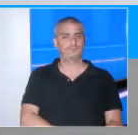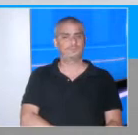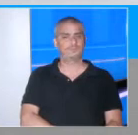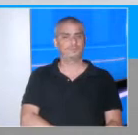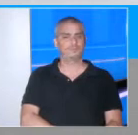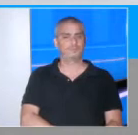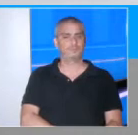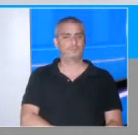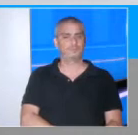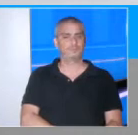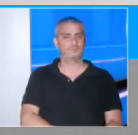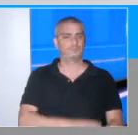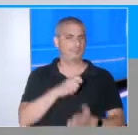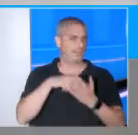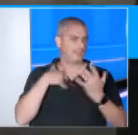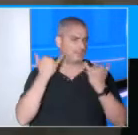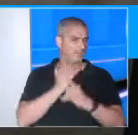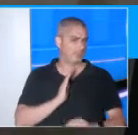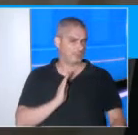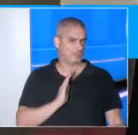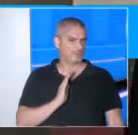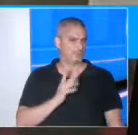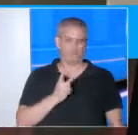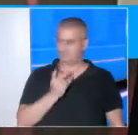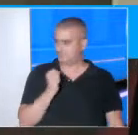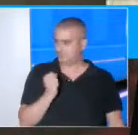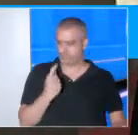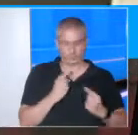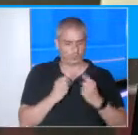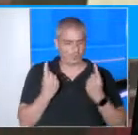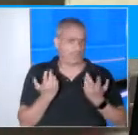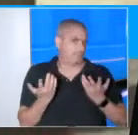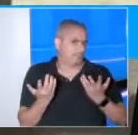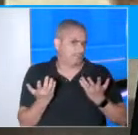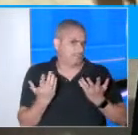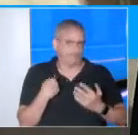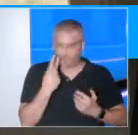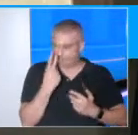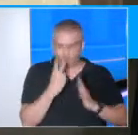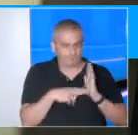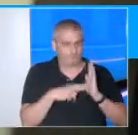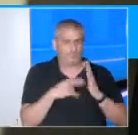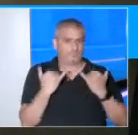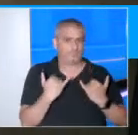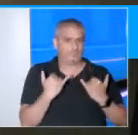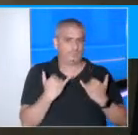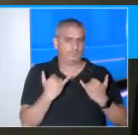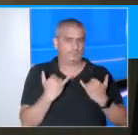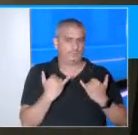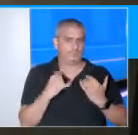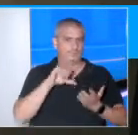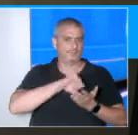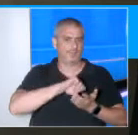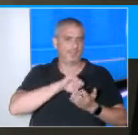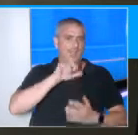פרופסור אורבך, תקן אותי אם אני טועה, זה בטח שונה במידה מסוימת, אבל אנחנו רואים תמונות עכשיו